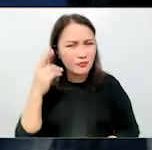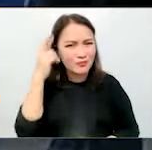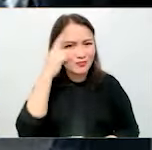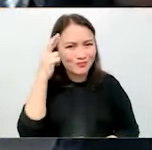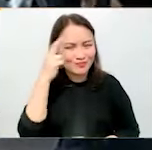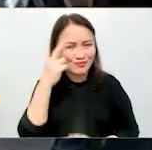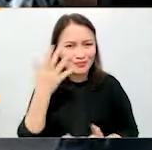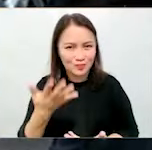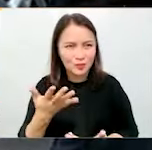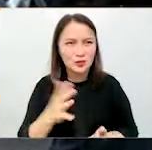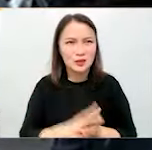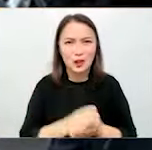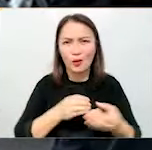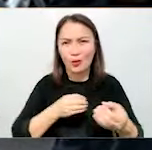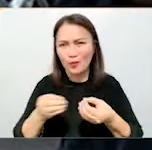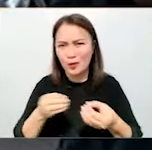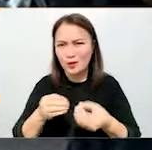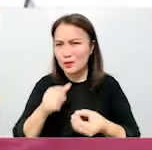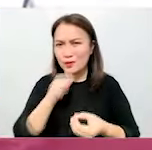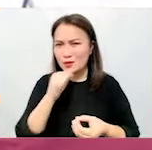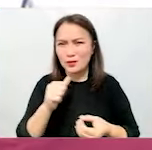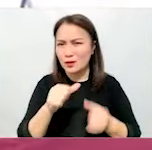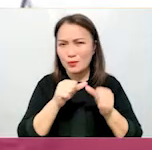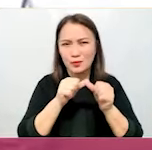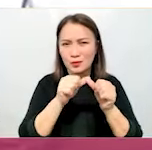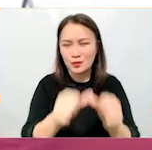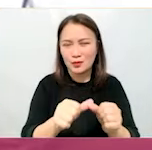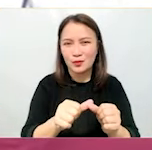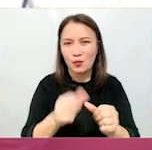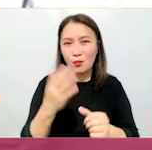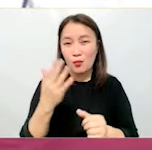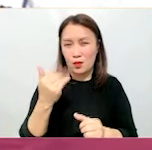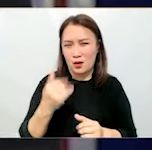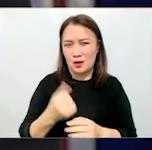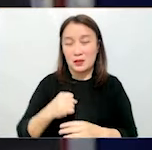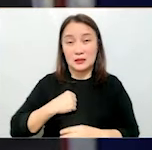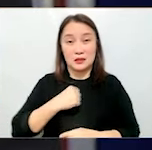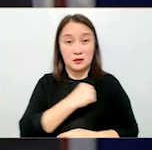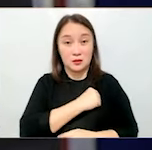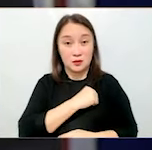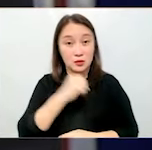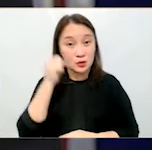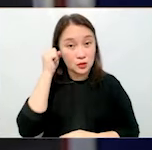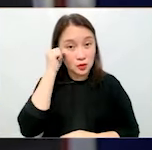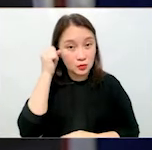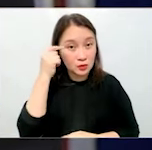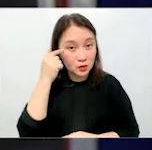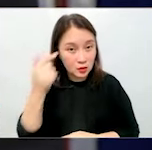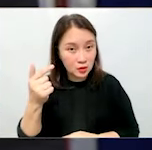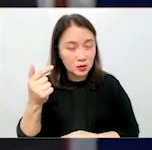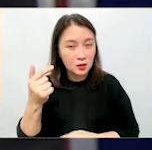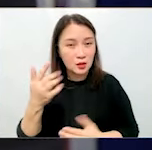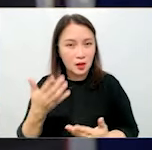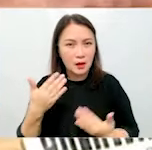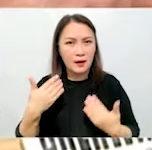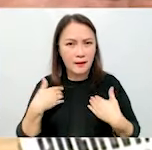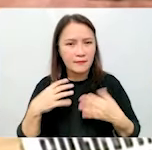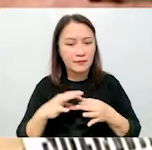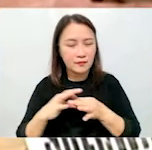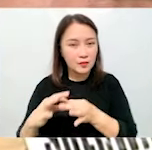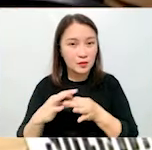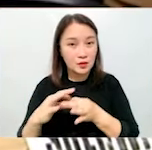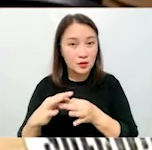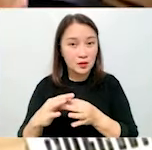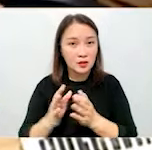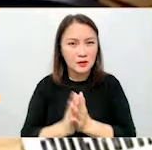operasyon laban sa mga ilegal na Pogo. Hinala ni Senator Sherwin Gatchalian, may mga galamay na ang mga sindikato ng Pogo kahit